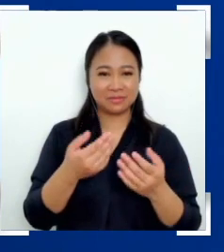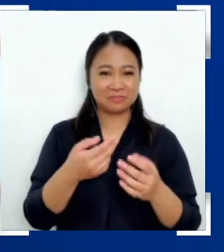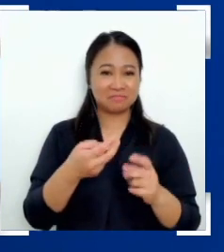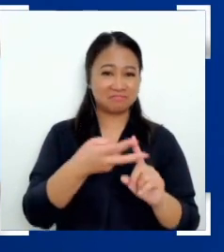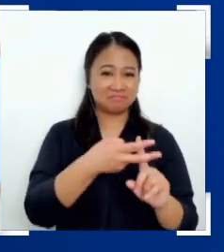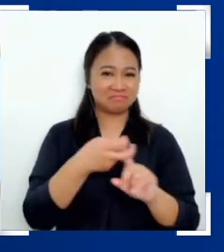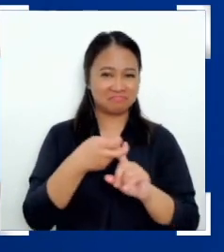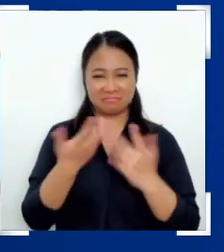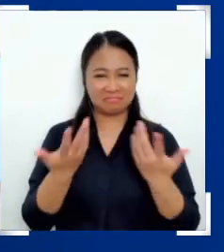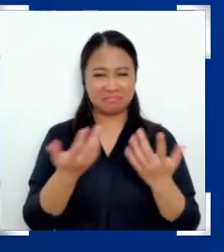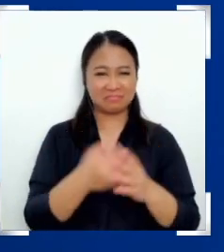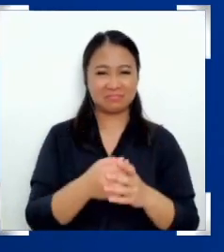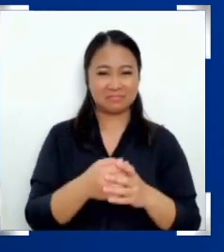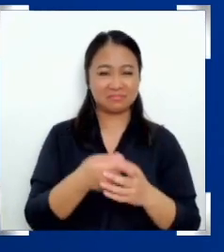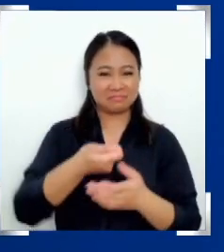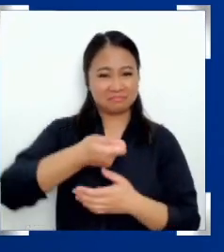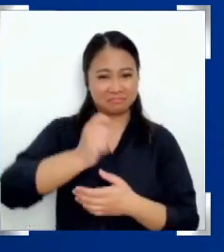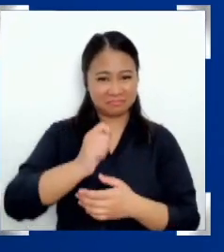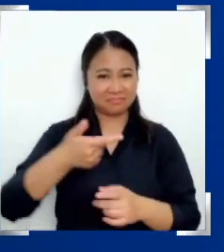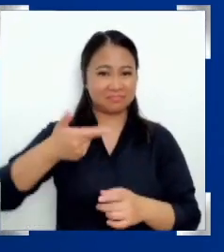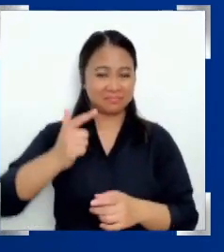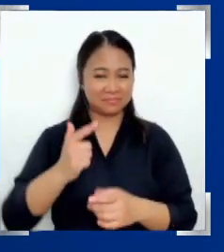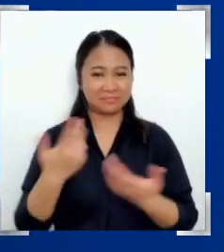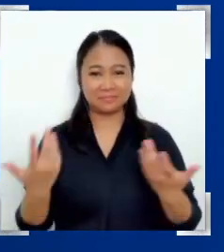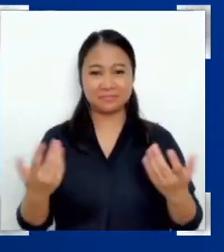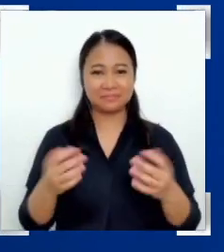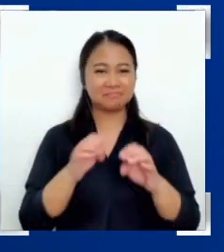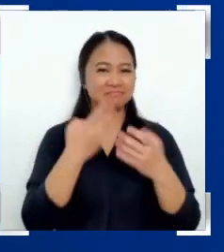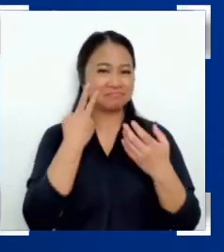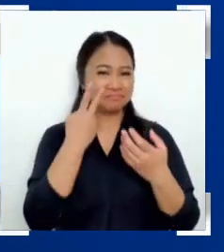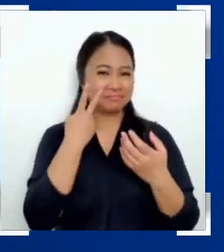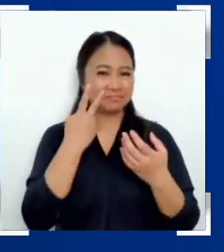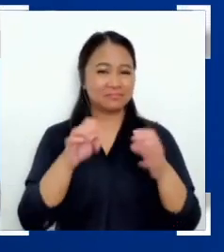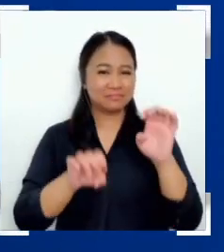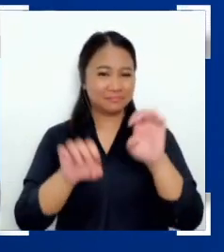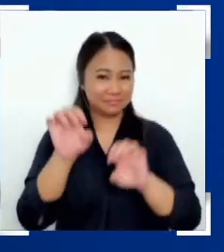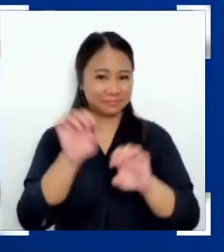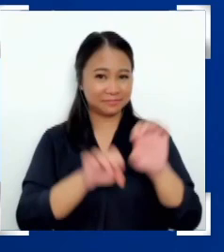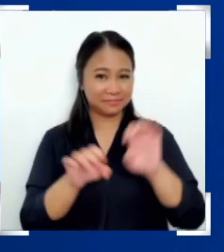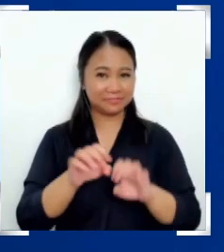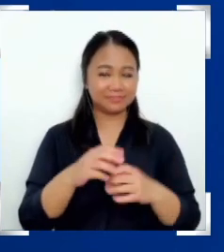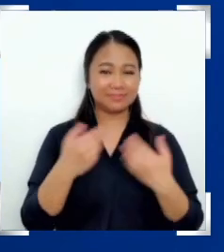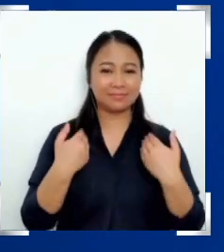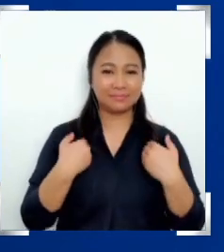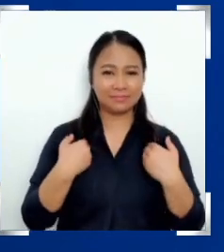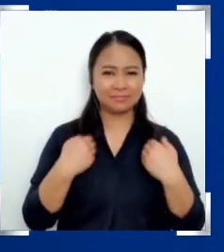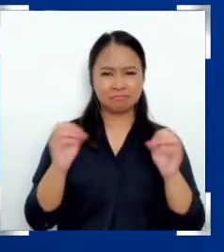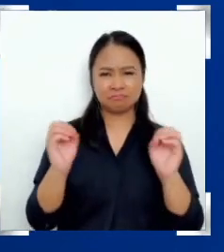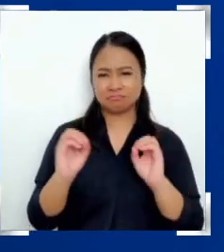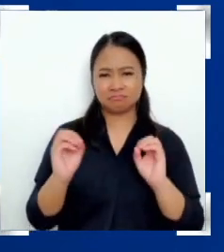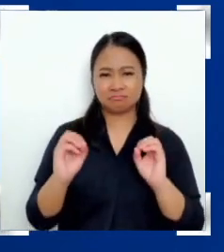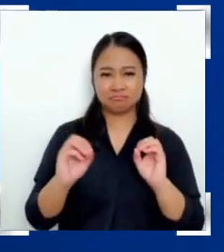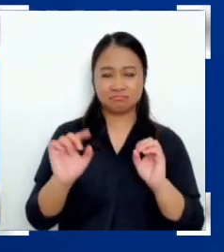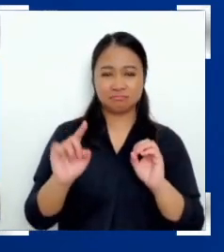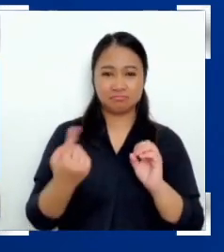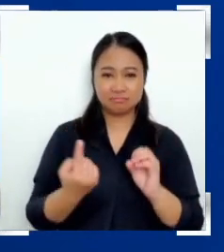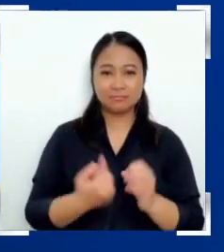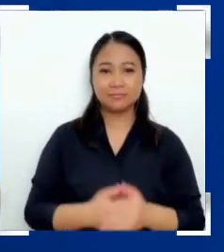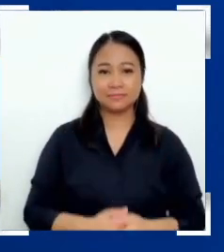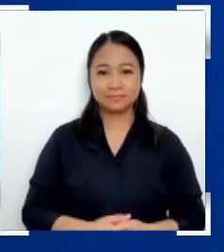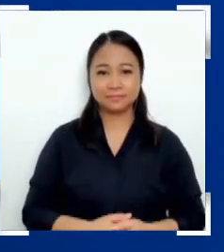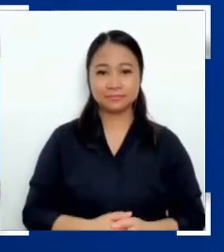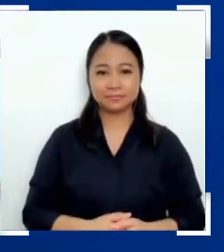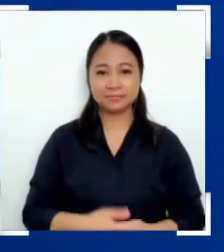natin, kasi meron namang witness na walang ganung pangyayari. Actually,